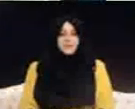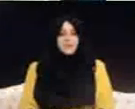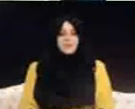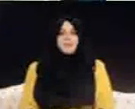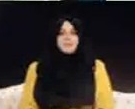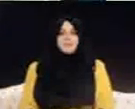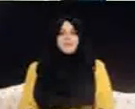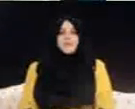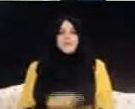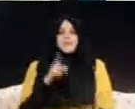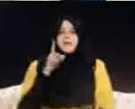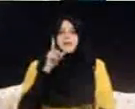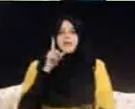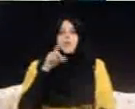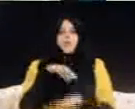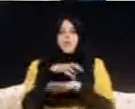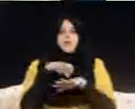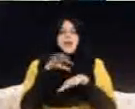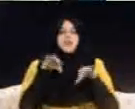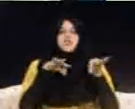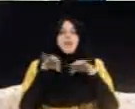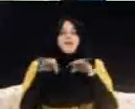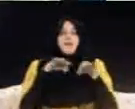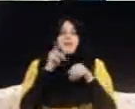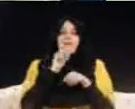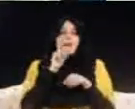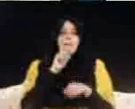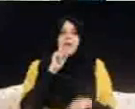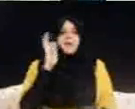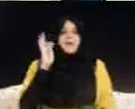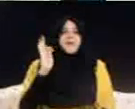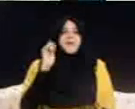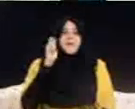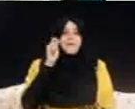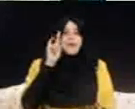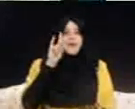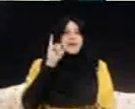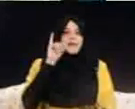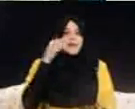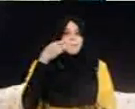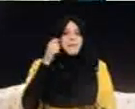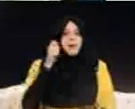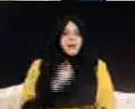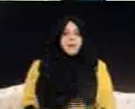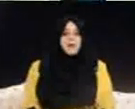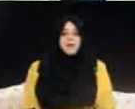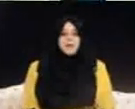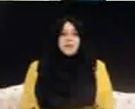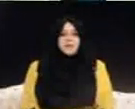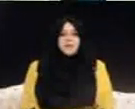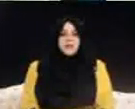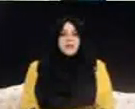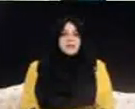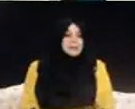نعم أخت فهيمة. ألو. نعم. السلام عليكم. نعم يا